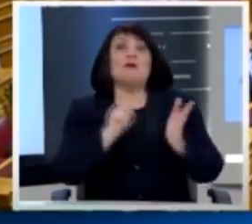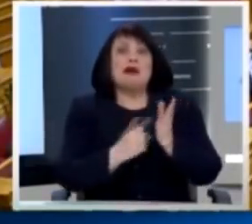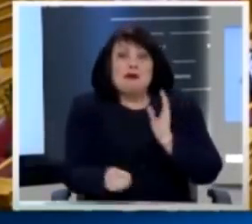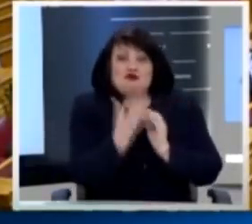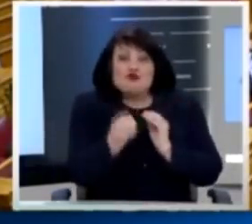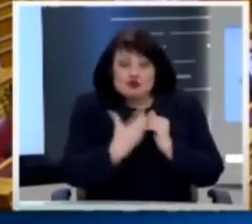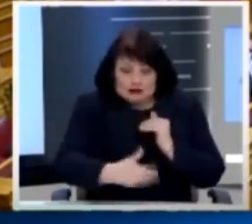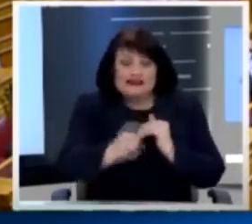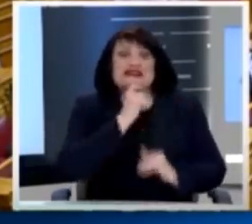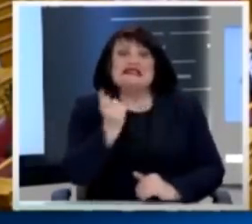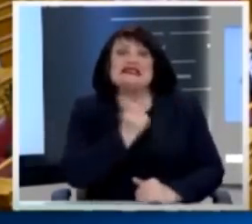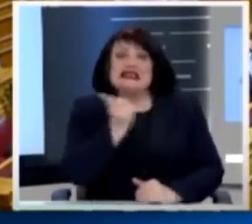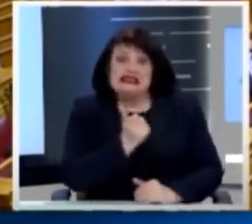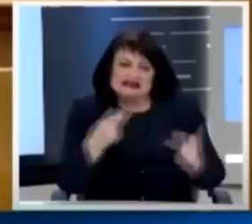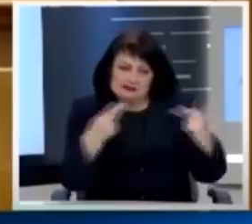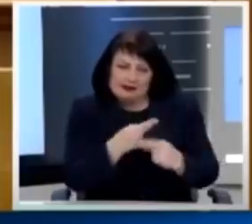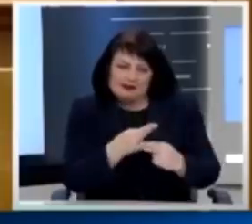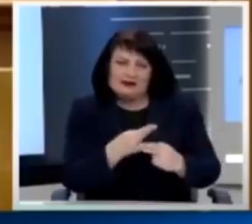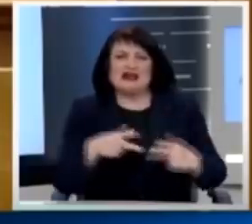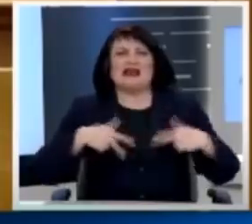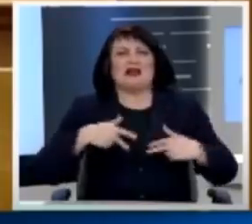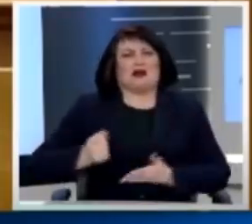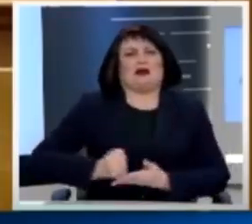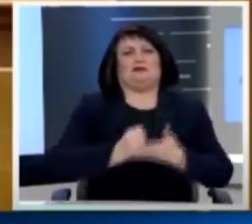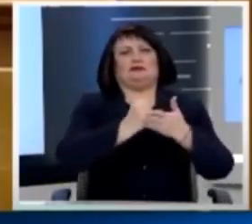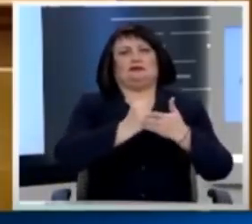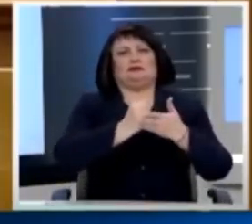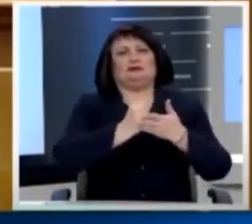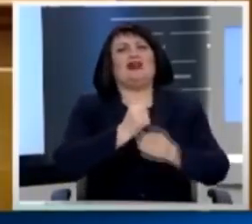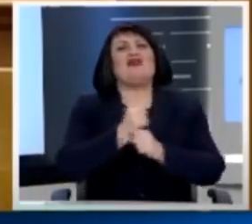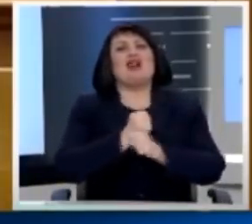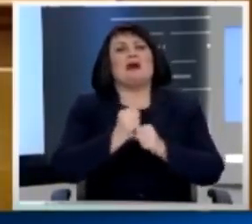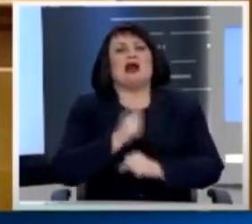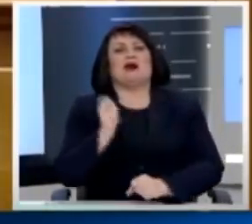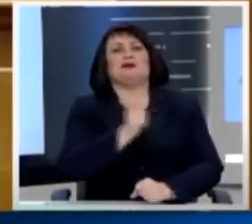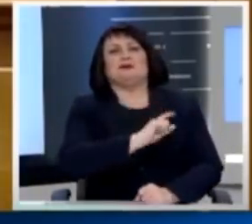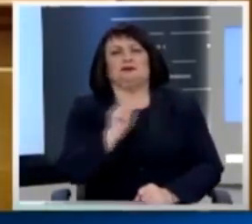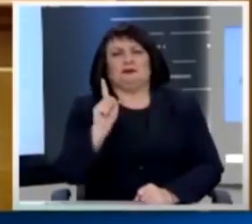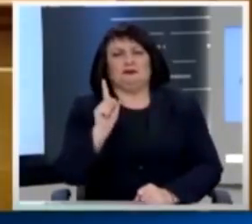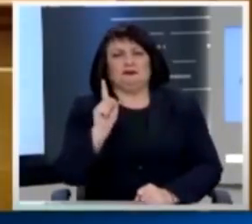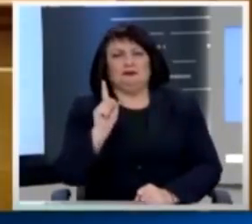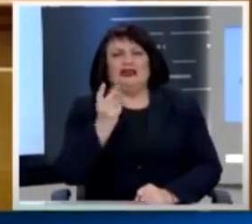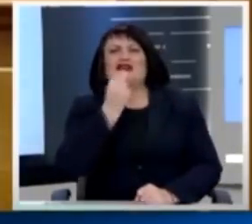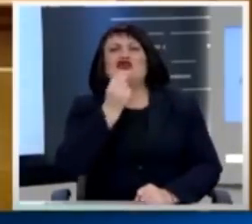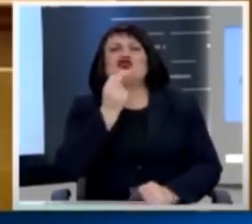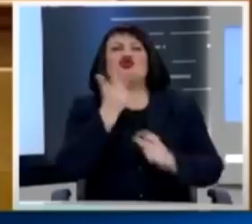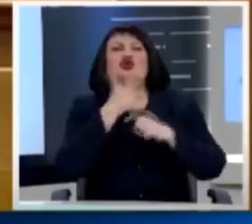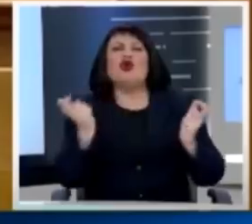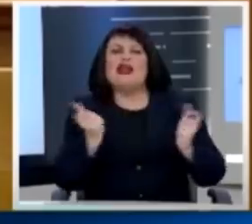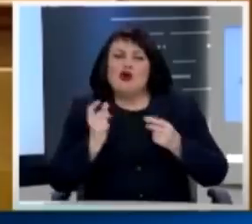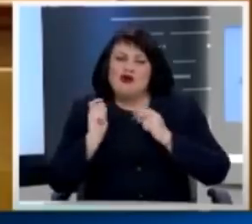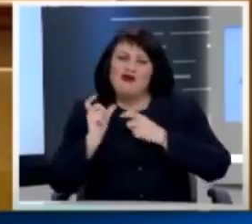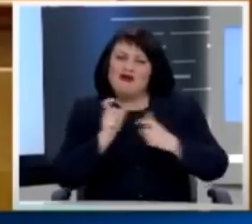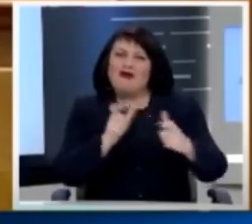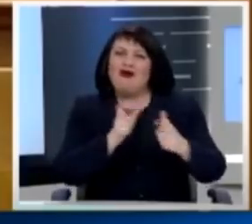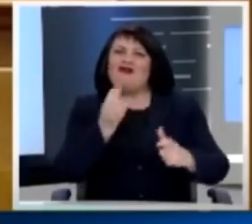οι νέες. Να μην δοθεί η κρατική επιδότηση των ασφαλισμένων για τα φάρμακα ή για τα σχολικά γεύματα. Στην